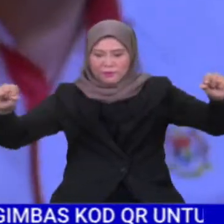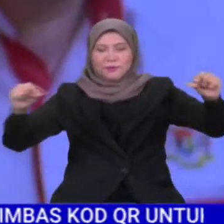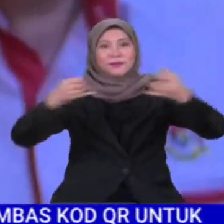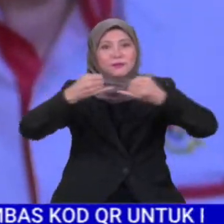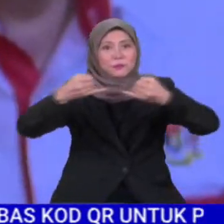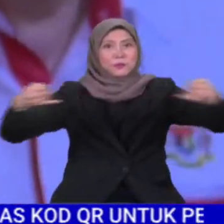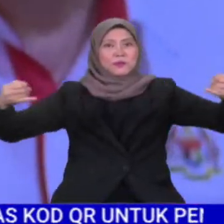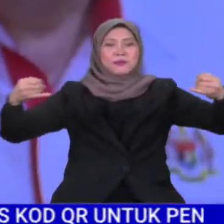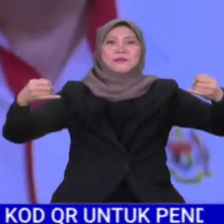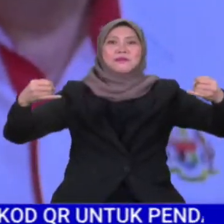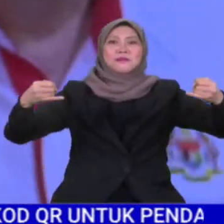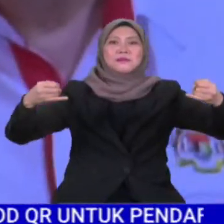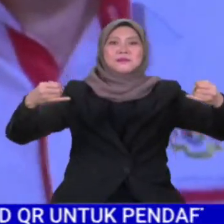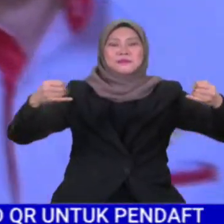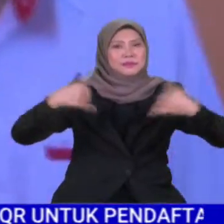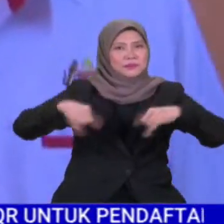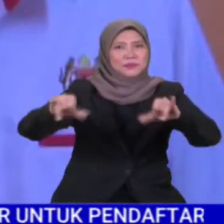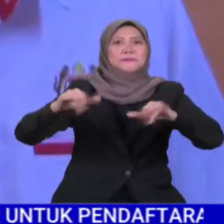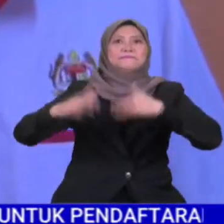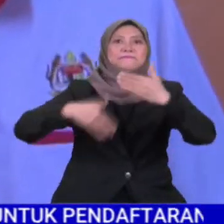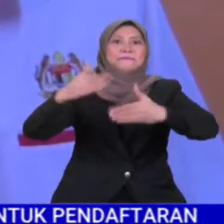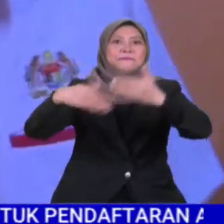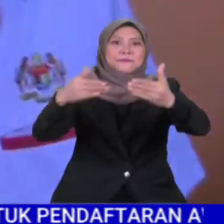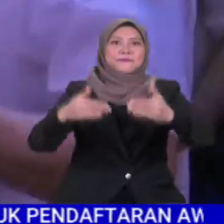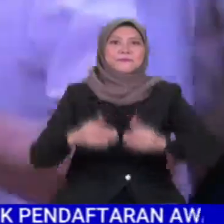optik, router dan modem sedang dilaksana.